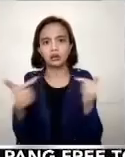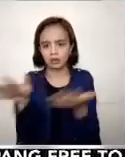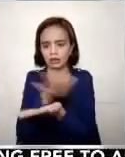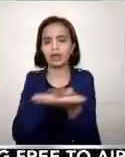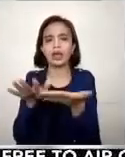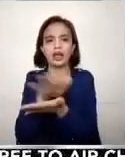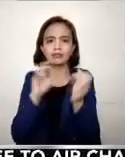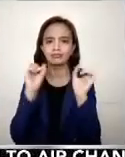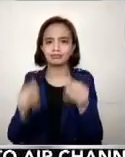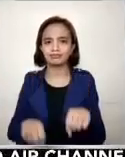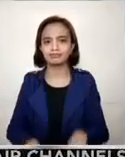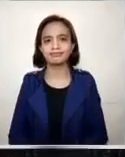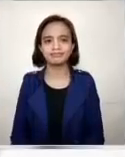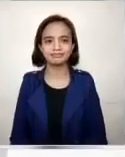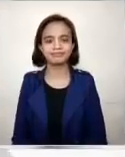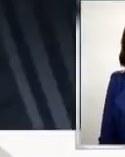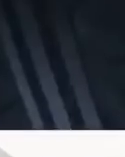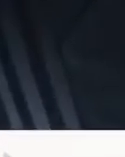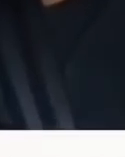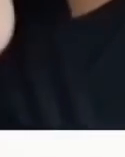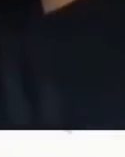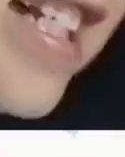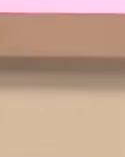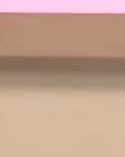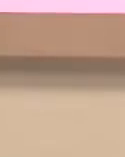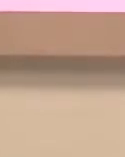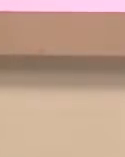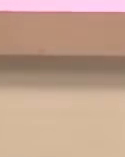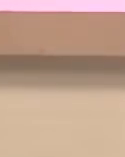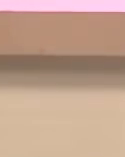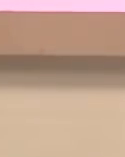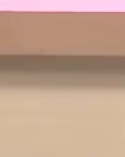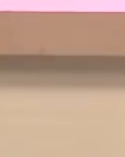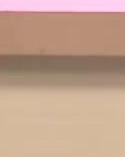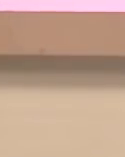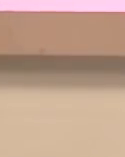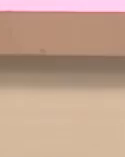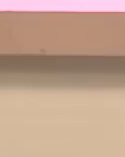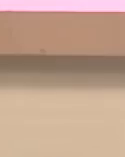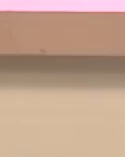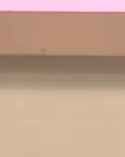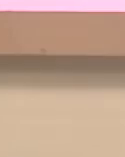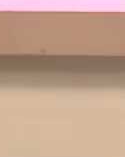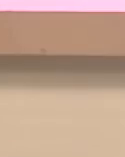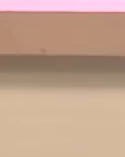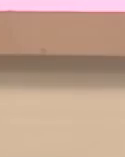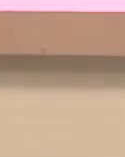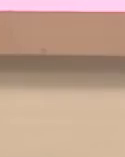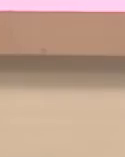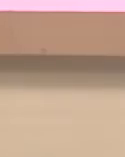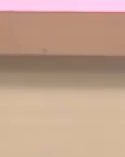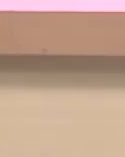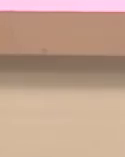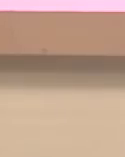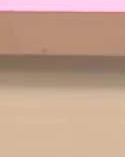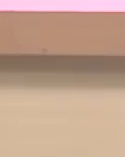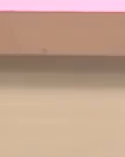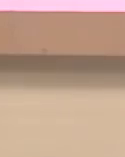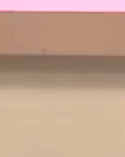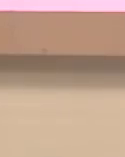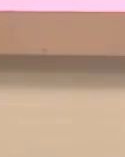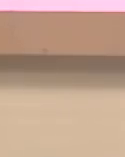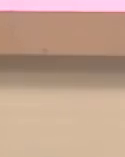Katatibayan, updated sa showbiz happenings. Magandang balita mga kapuso, kahit ano pa man ang oras, mapapanood ang 24